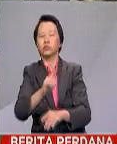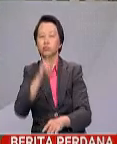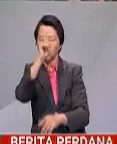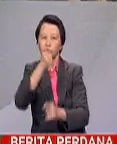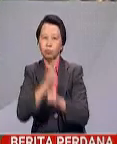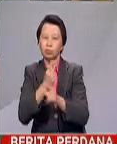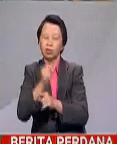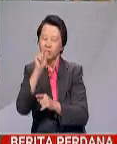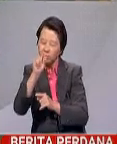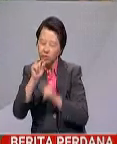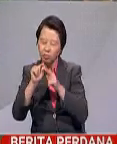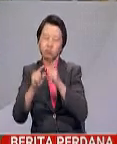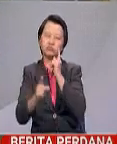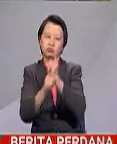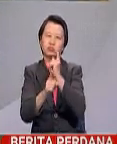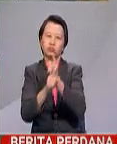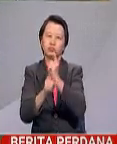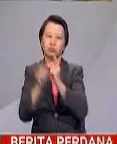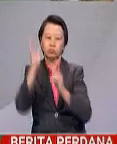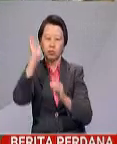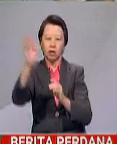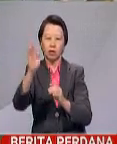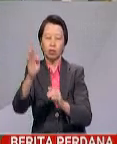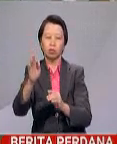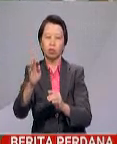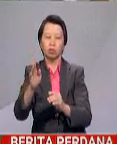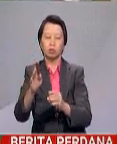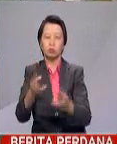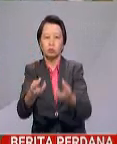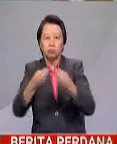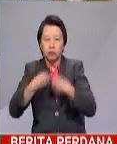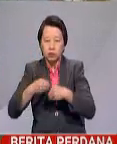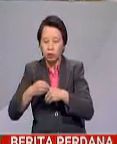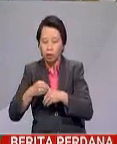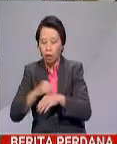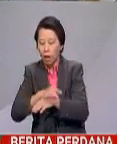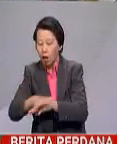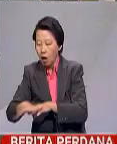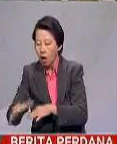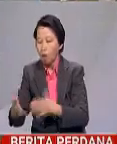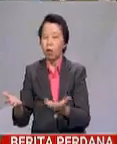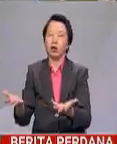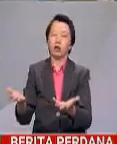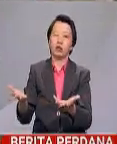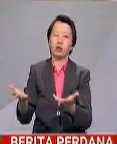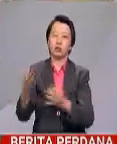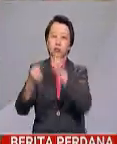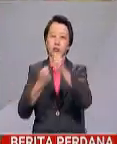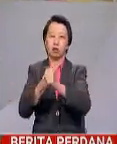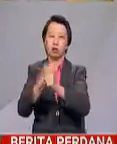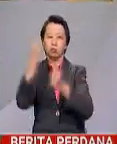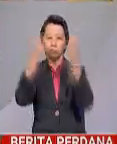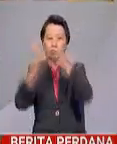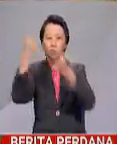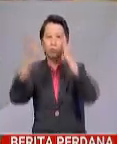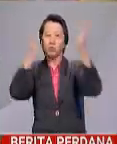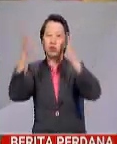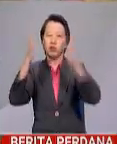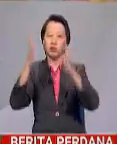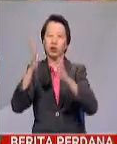memang sedikit sebanyak akan memberi impak kepada Tahun Melawat